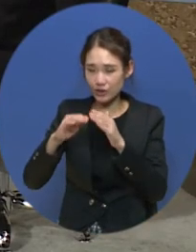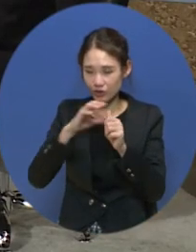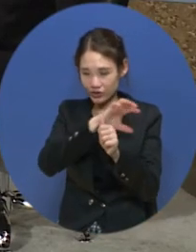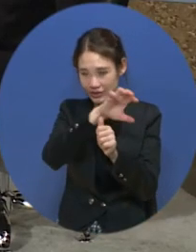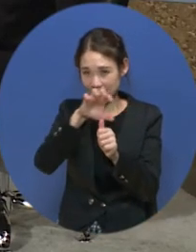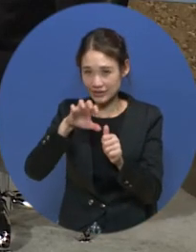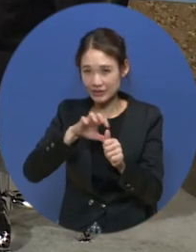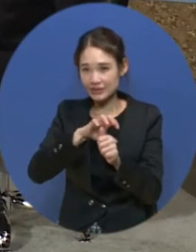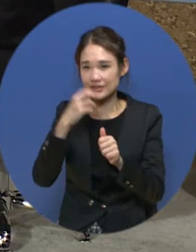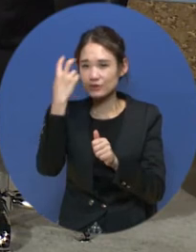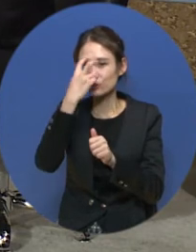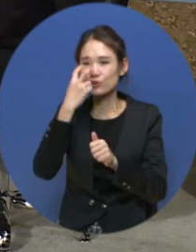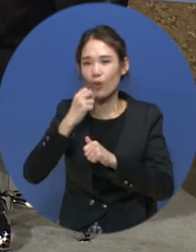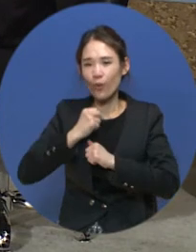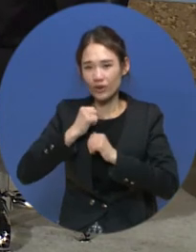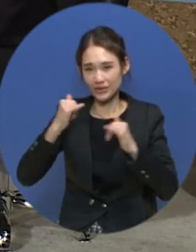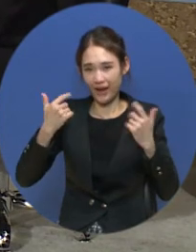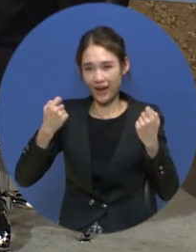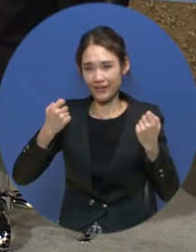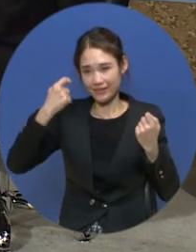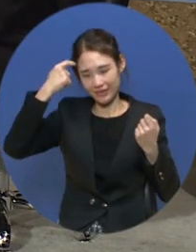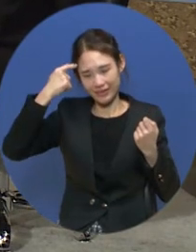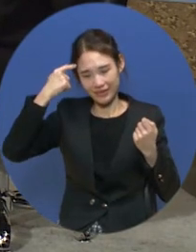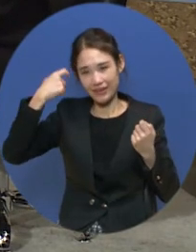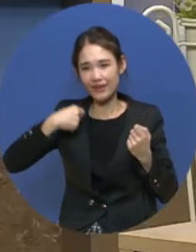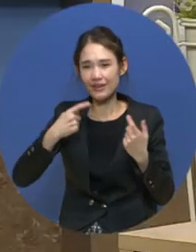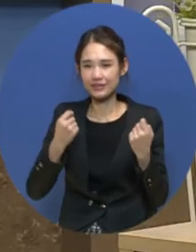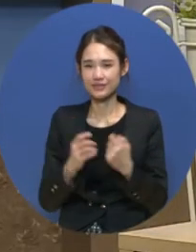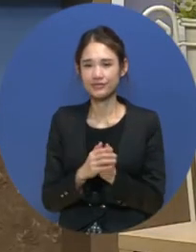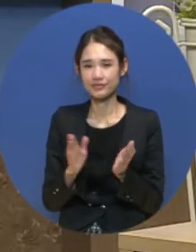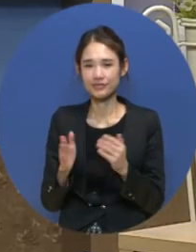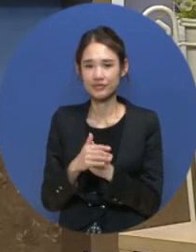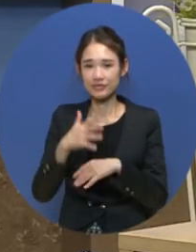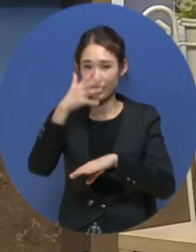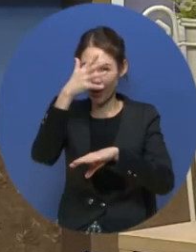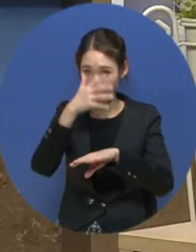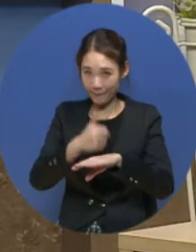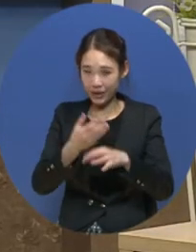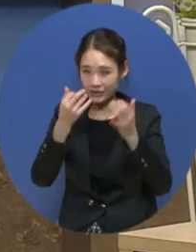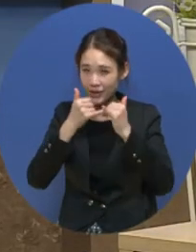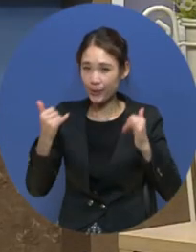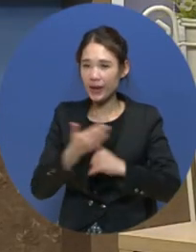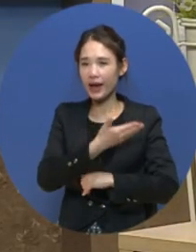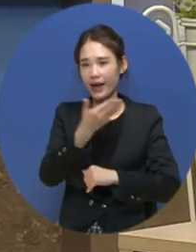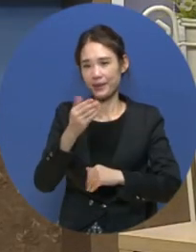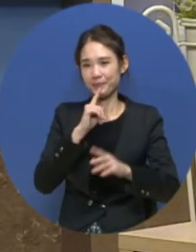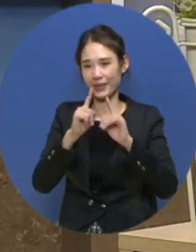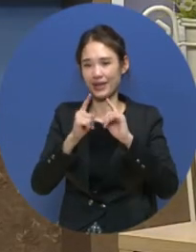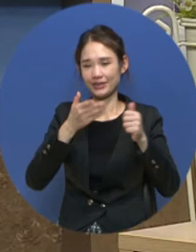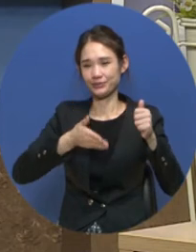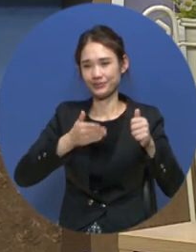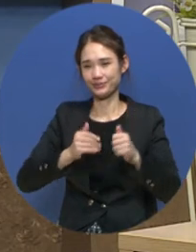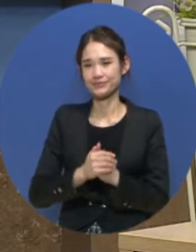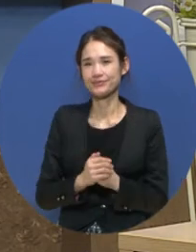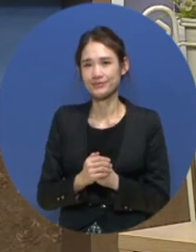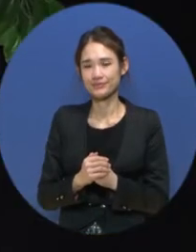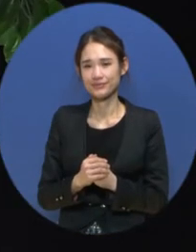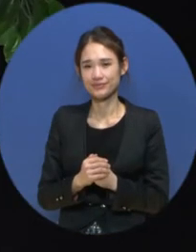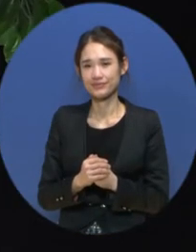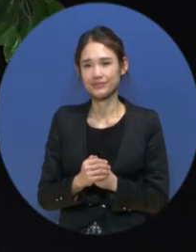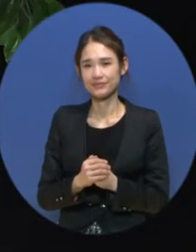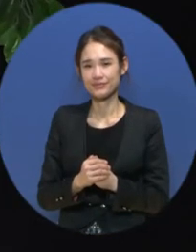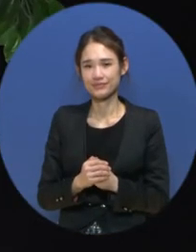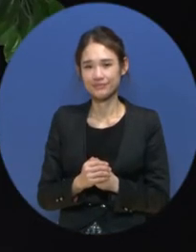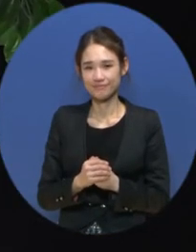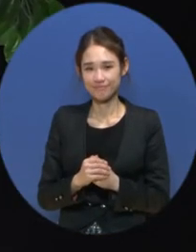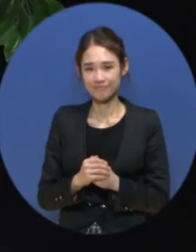지키는 수호자 같다는 그런 생각이 들었습니다. 네, 그럼 이제 마지막으로 시청자분들께 한 말씀 부탁드리겠습니다.